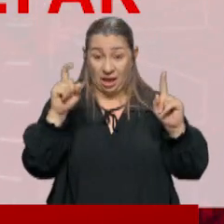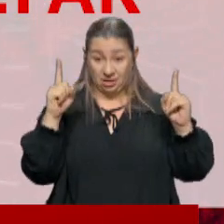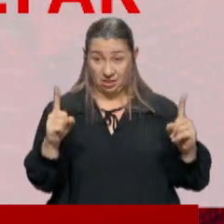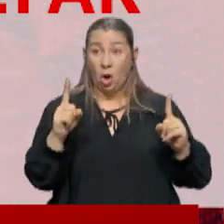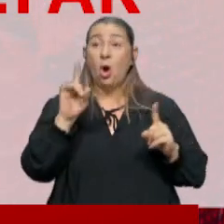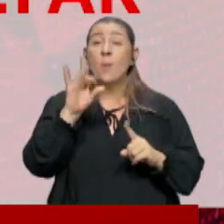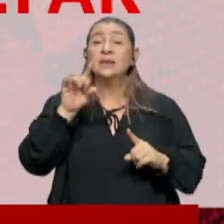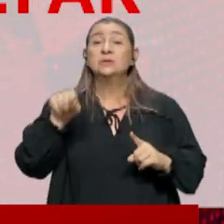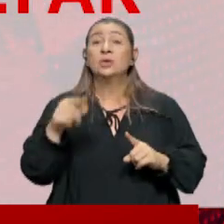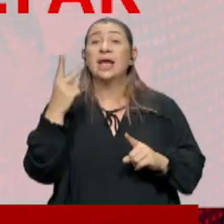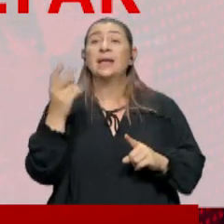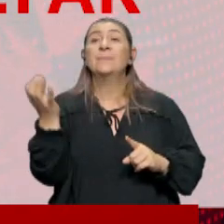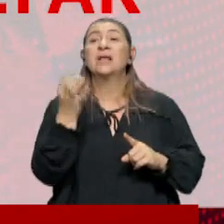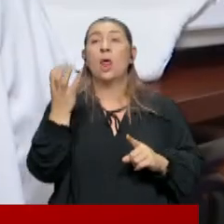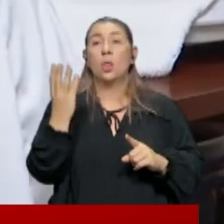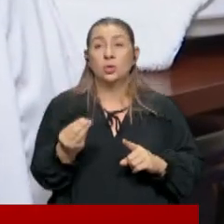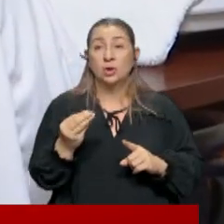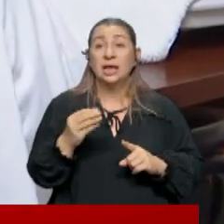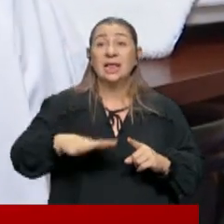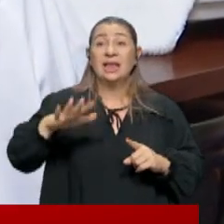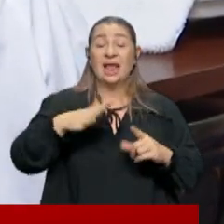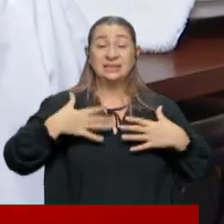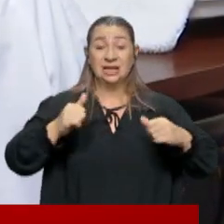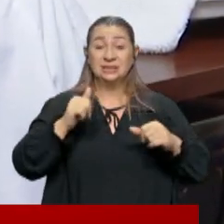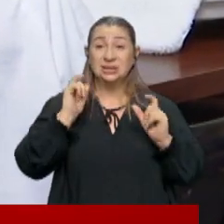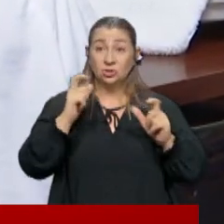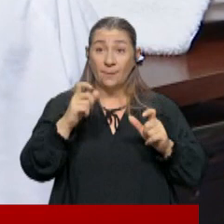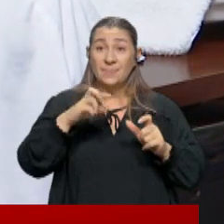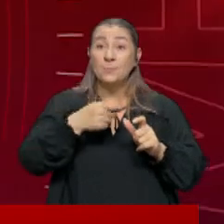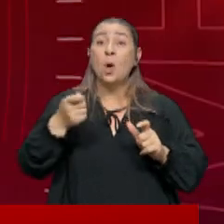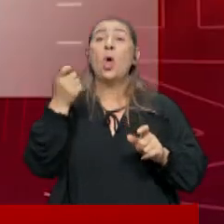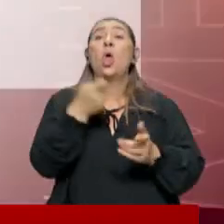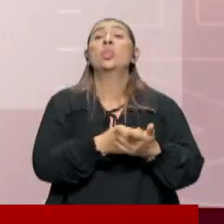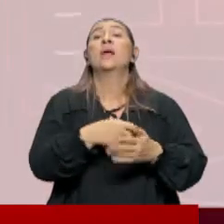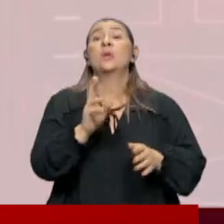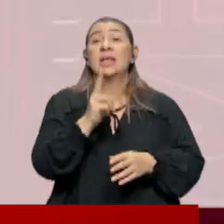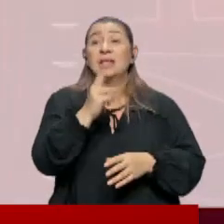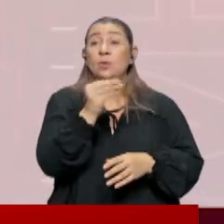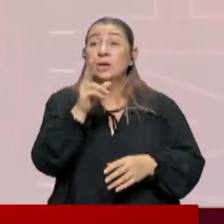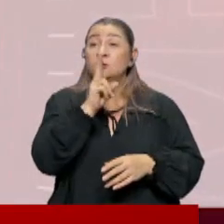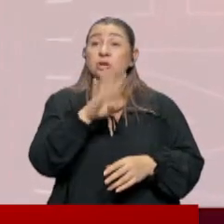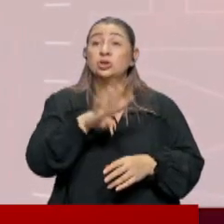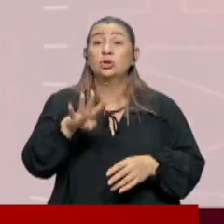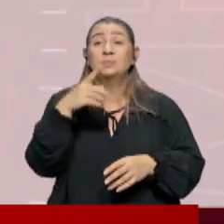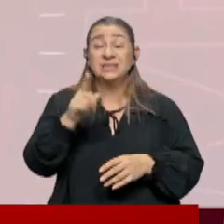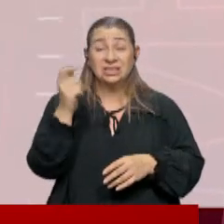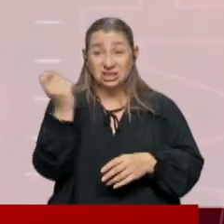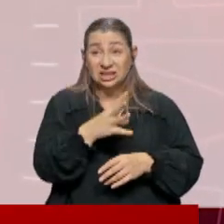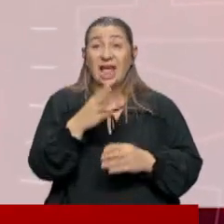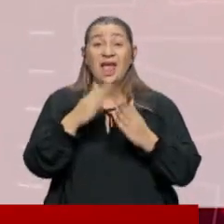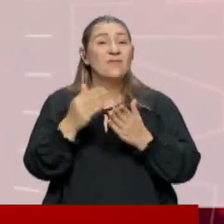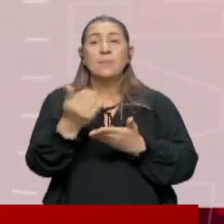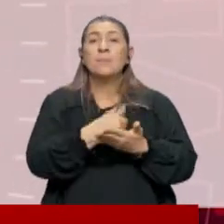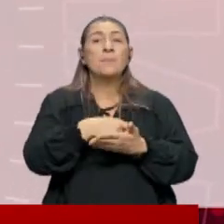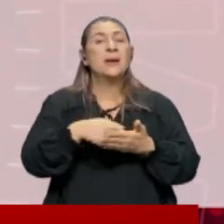ayında 15.2 milyar liraya ulaştı. Genel sağlık sigortası primlerini dahi ödeyemeyen 7 milyon 244 bin kişinin